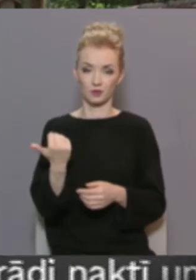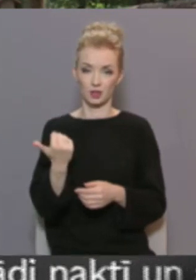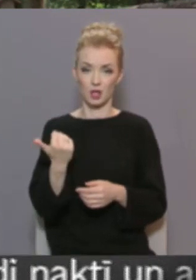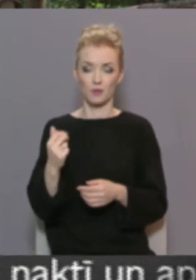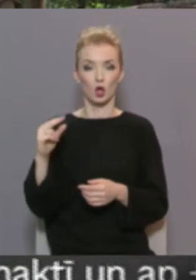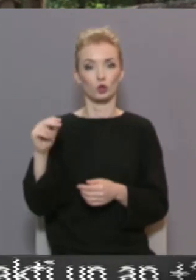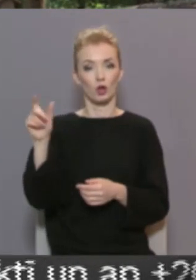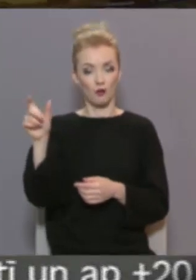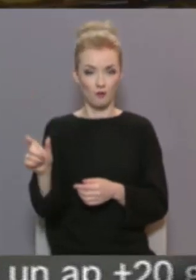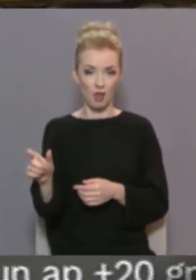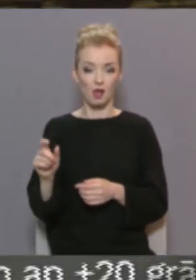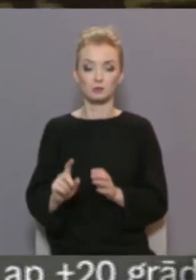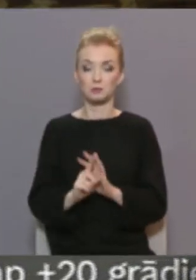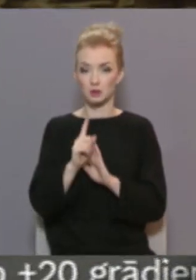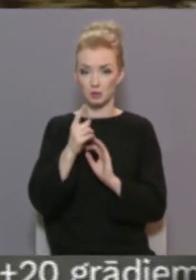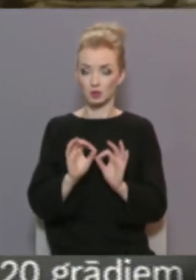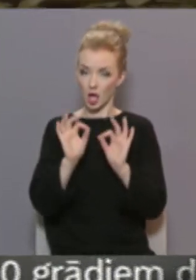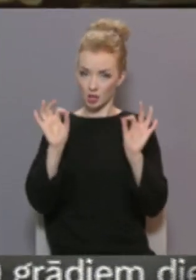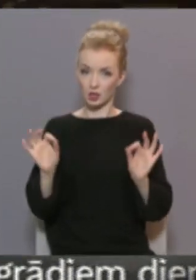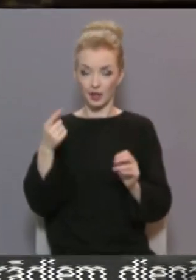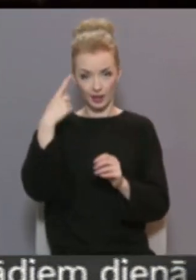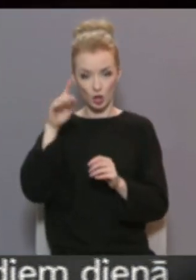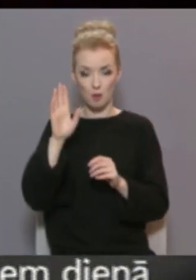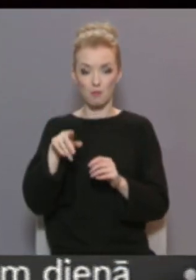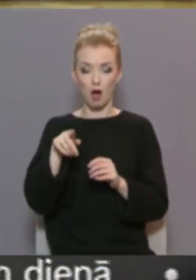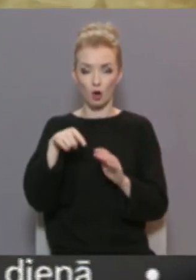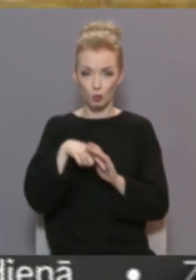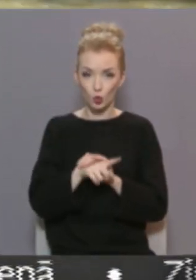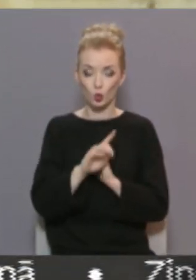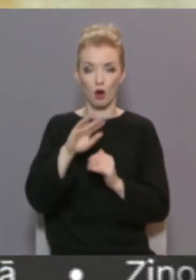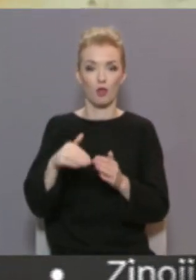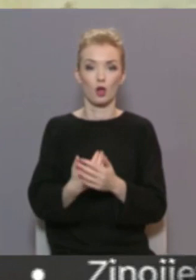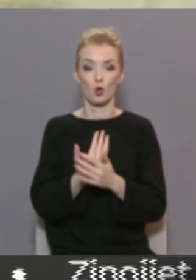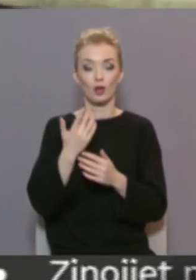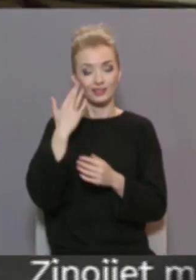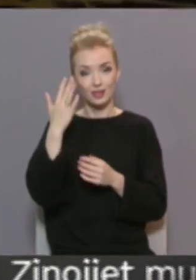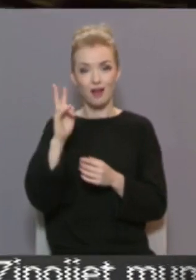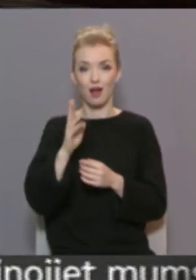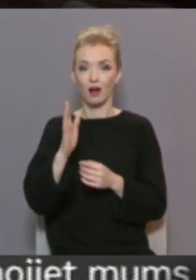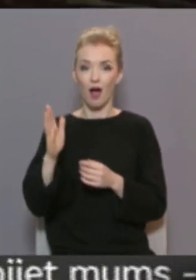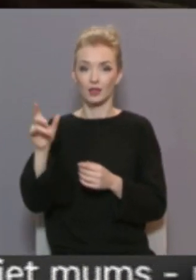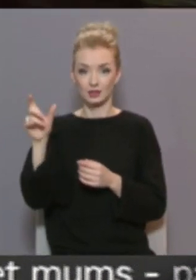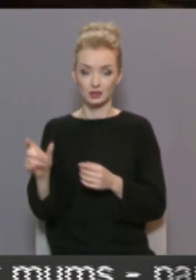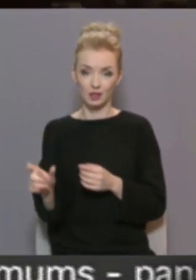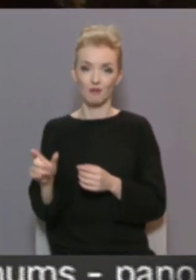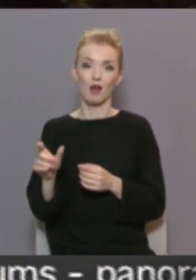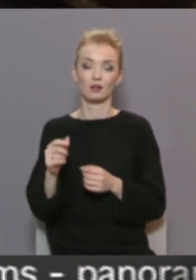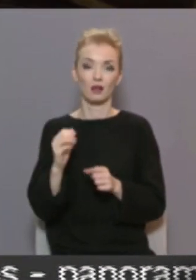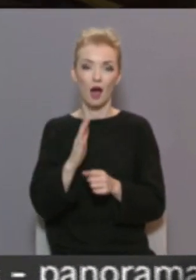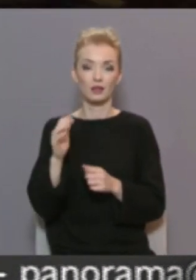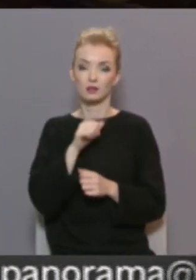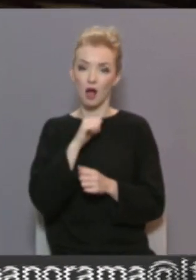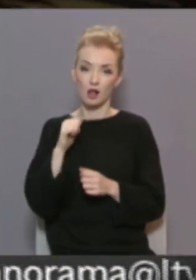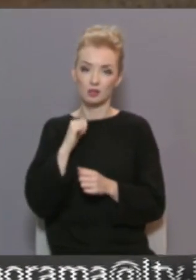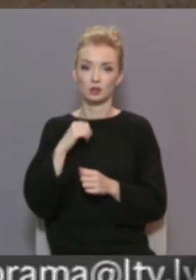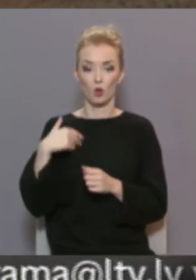ir viens no tiem, kas aizsāka ideju par bunkuru atjaunošanu, un viņš ļoti cer, ka to apmeklēs katrs Talsu novada skolnieks un ģimenes ar